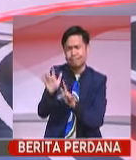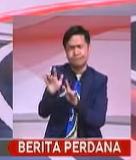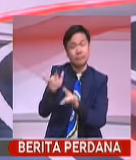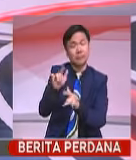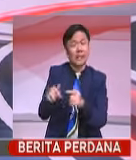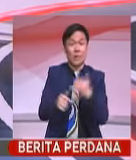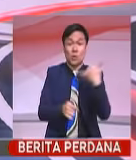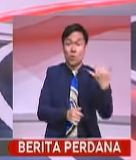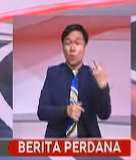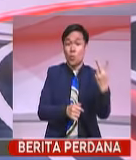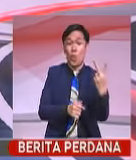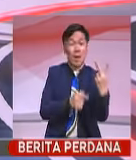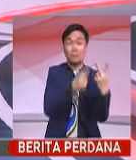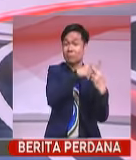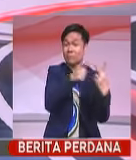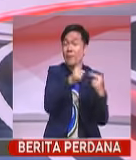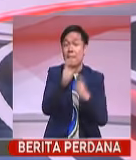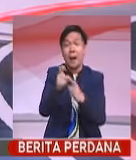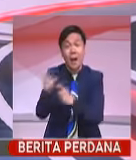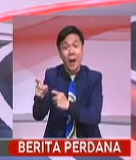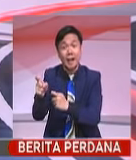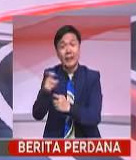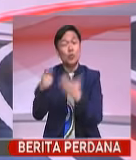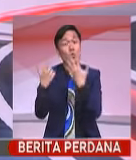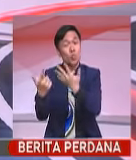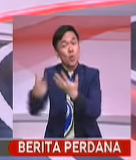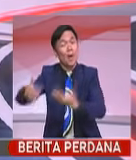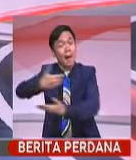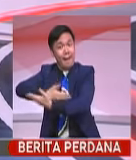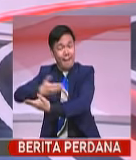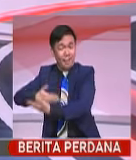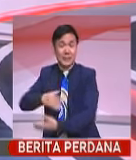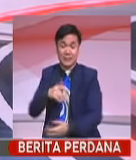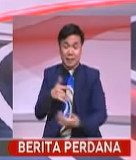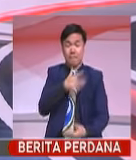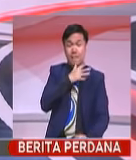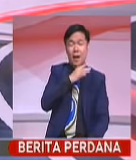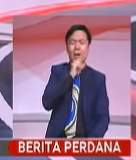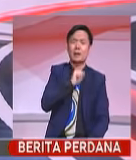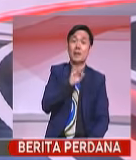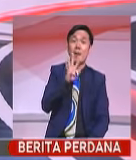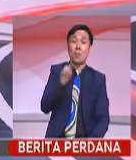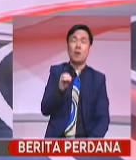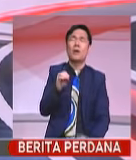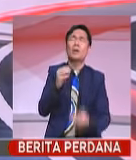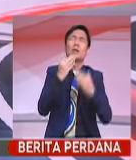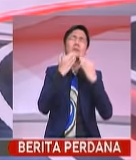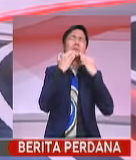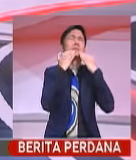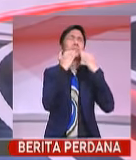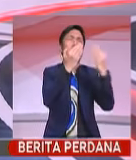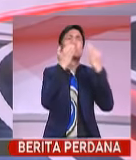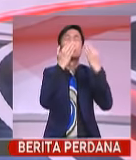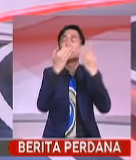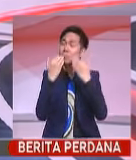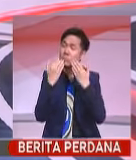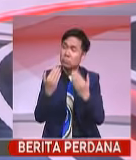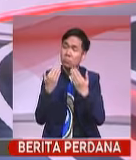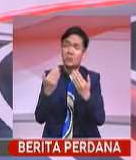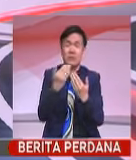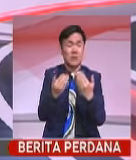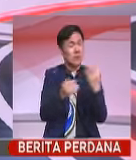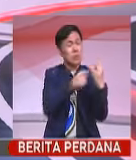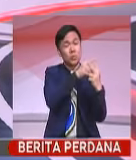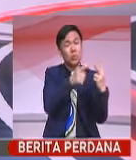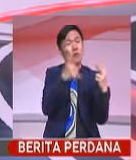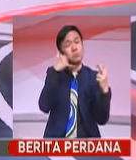untuk kegunaan 7 anaknya membuatkan Saida Putih, 40 tahun, amat bersyukur dan berterima kasih atas pemberian